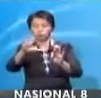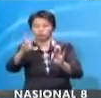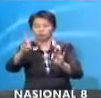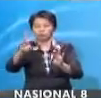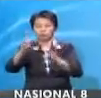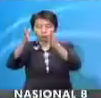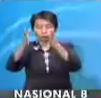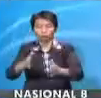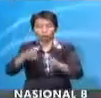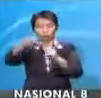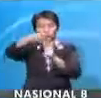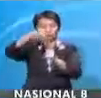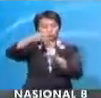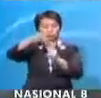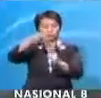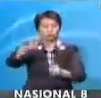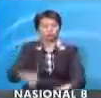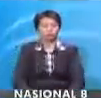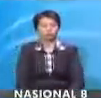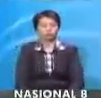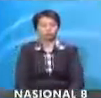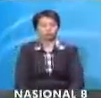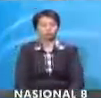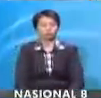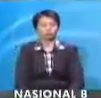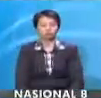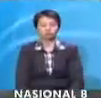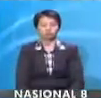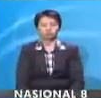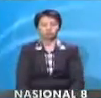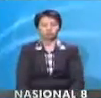948,560 penduduk Pulau Pinang.